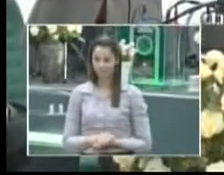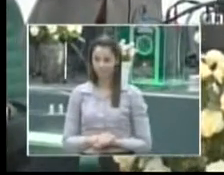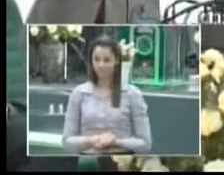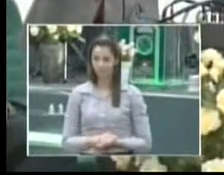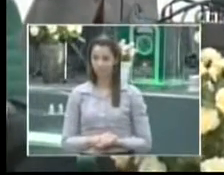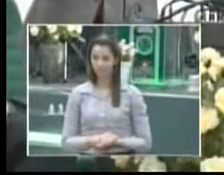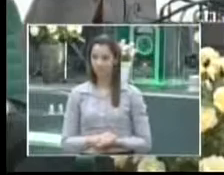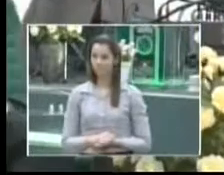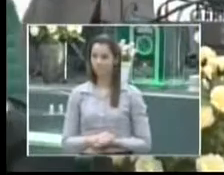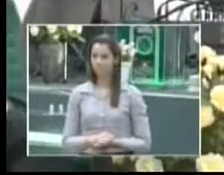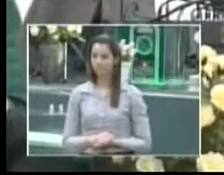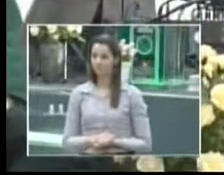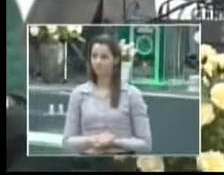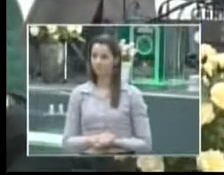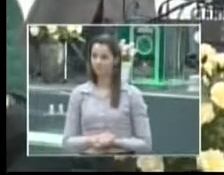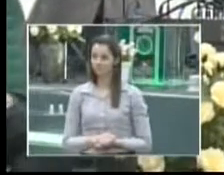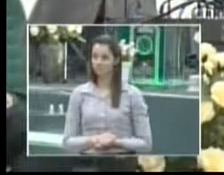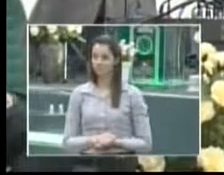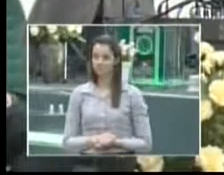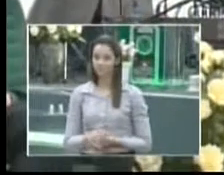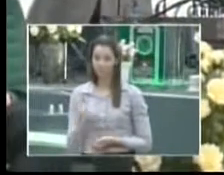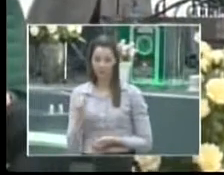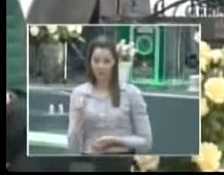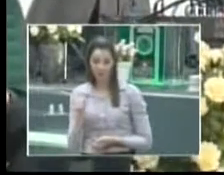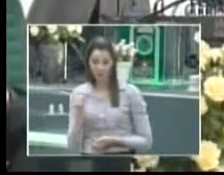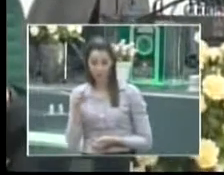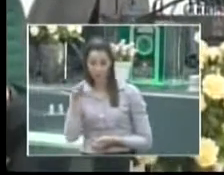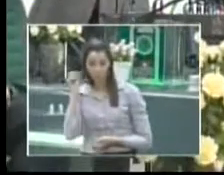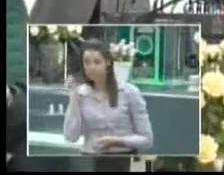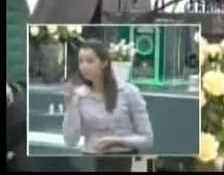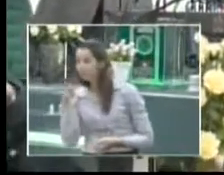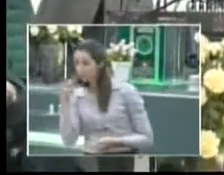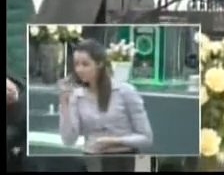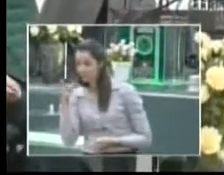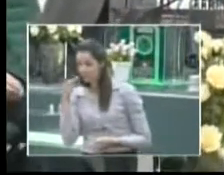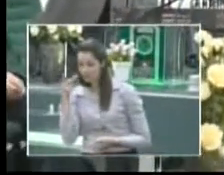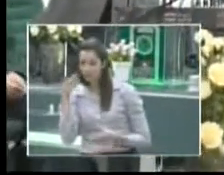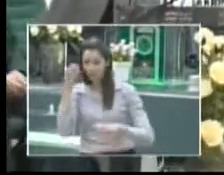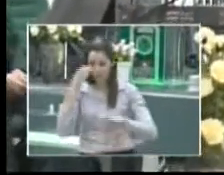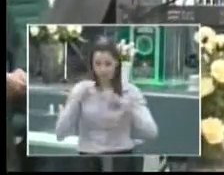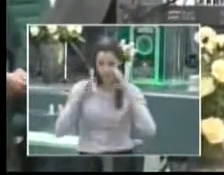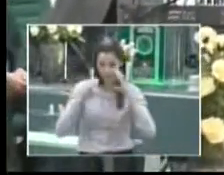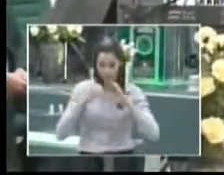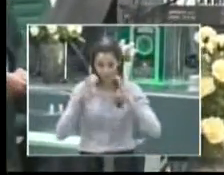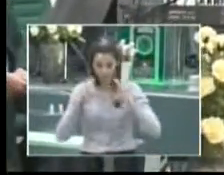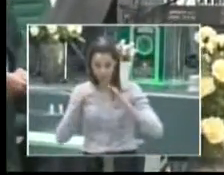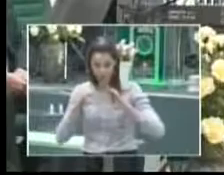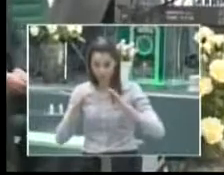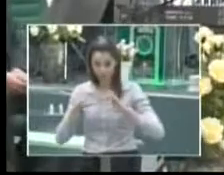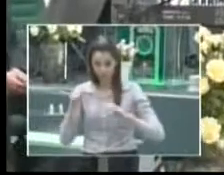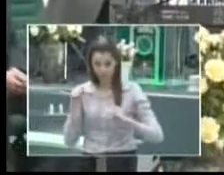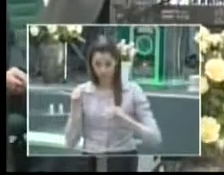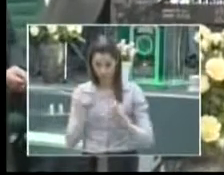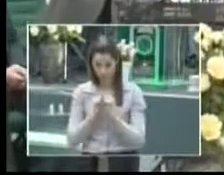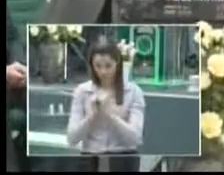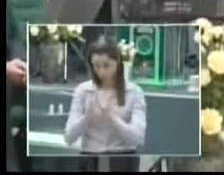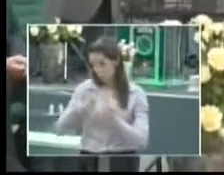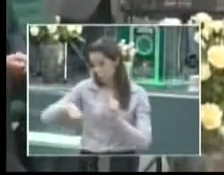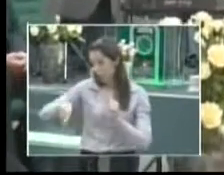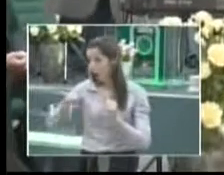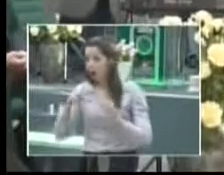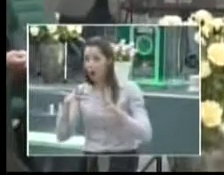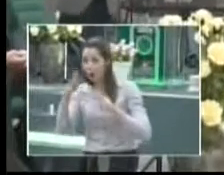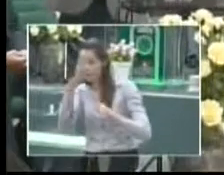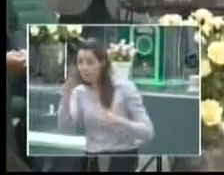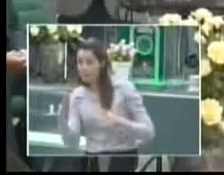sehr bekannt ist. Eu ouvi dizer que esse hino que nós vamos cantar é muito conhecido aqui no Brasil. Und ich glaube,